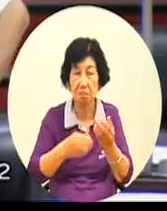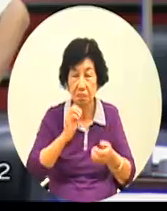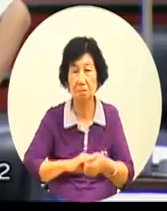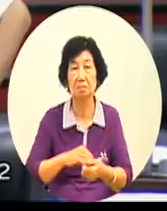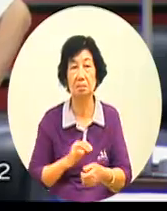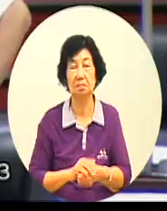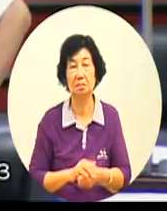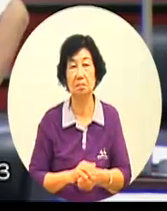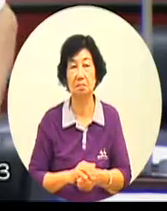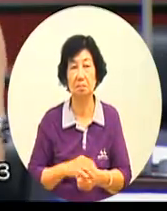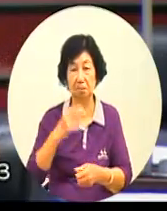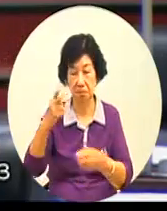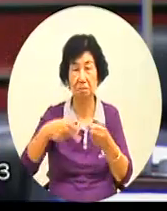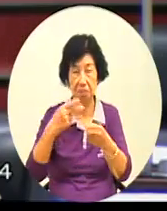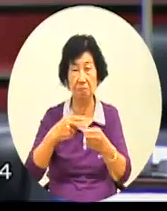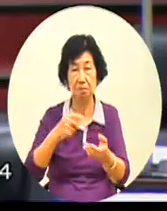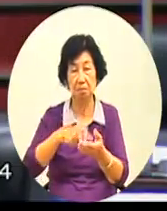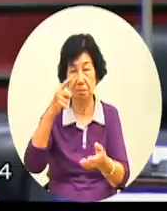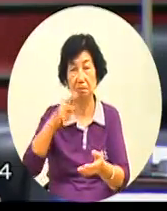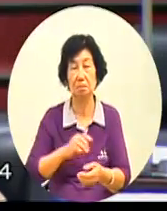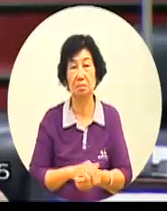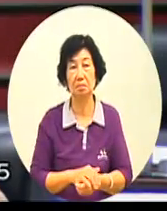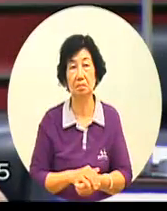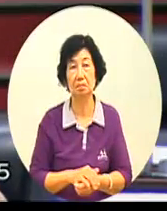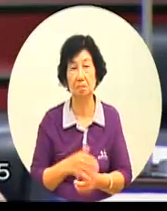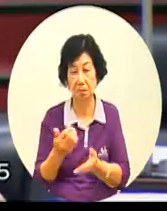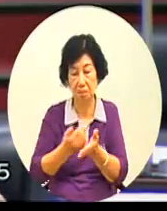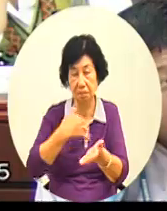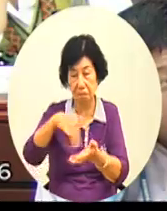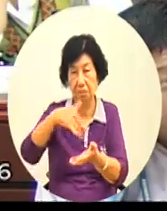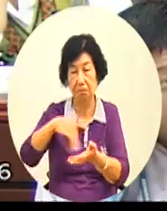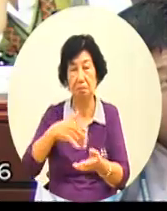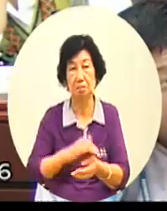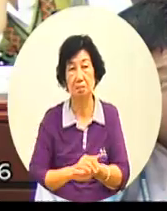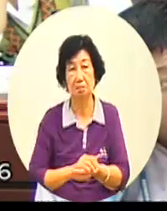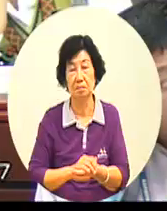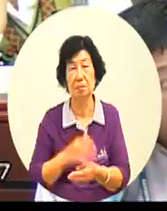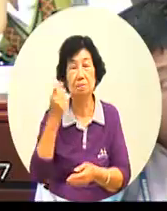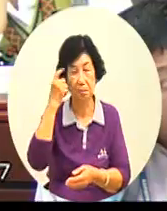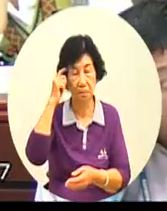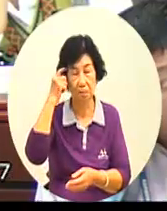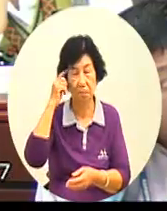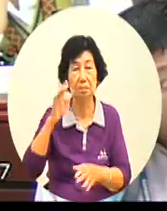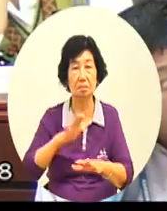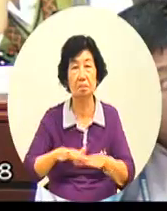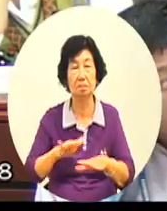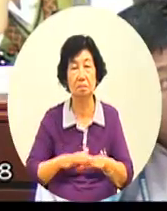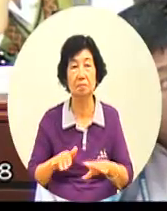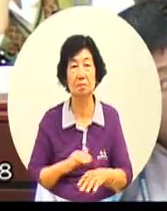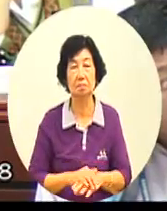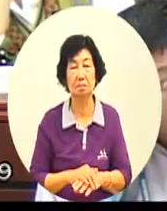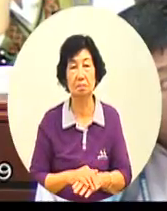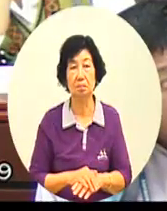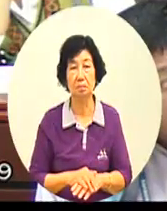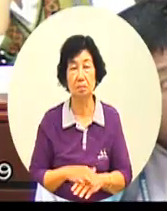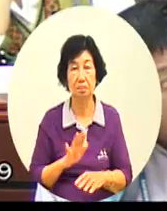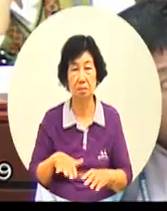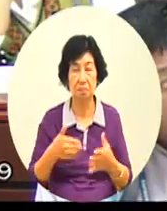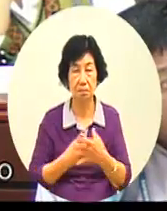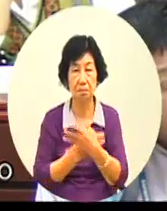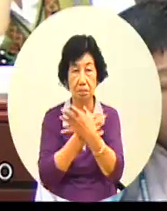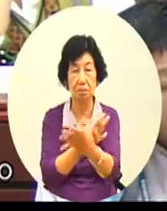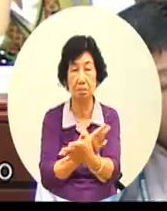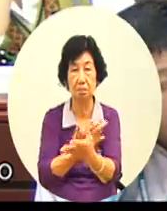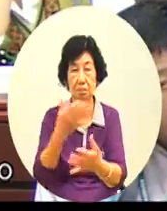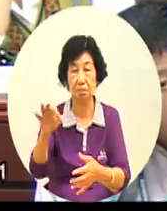那预算的部分都是会考虑到。那今年其实我们对整个奖金哈的